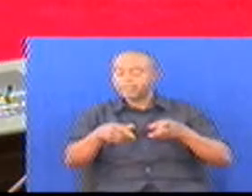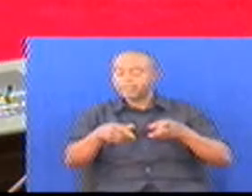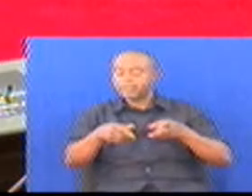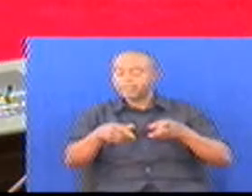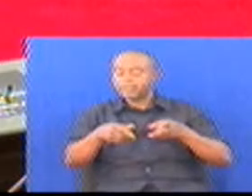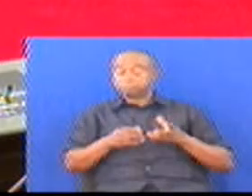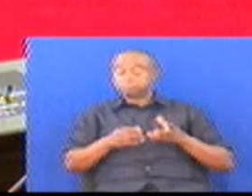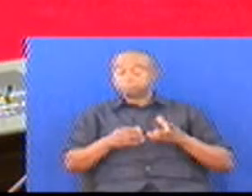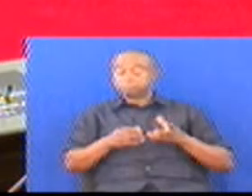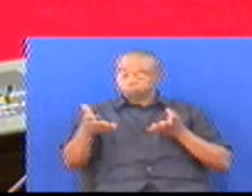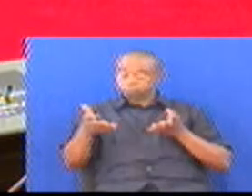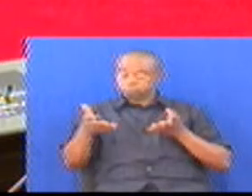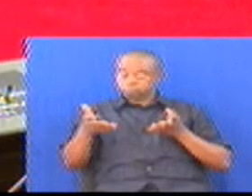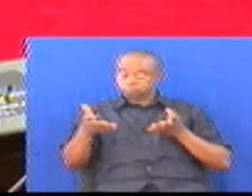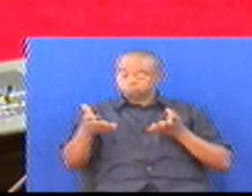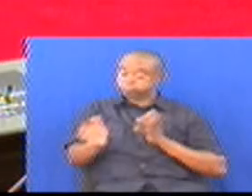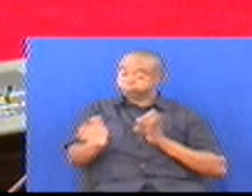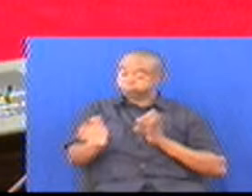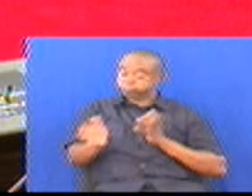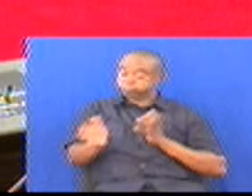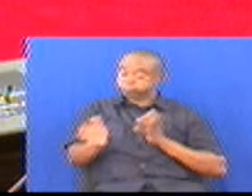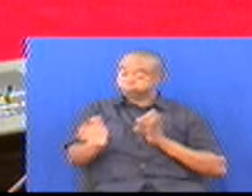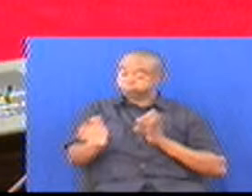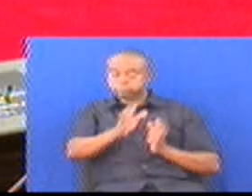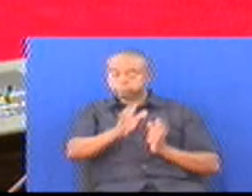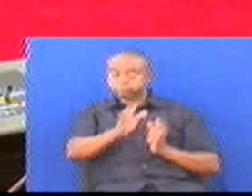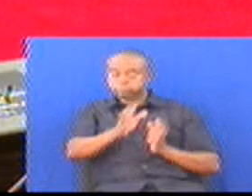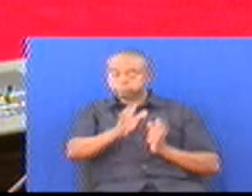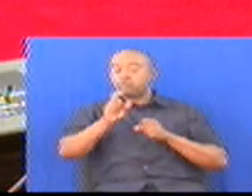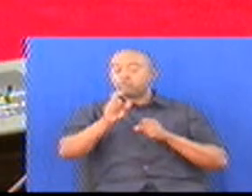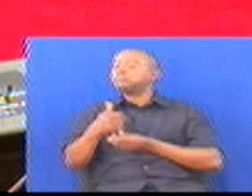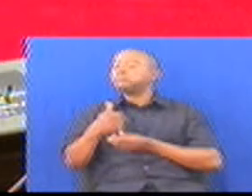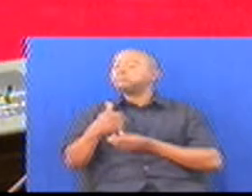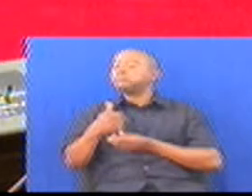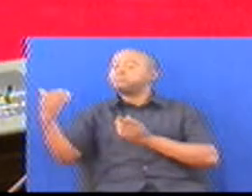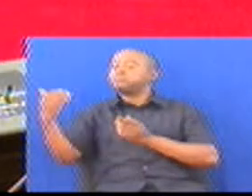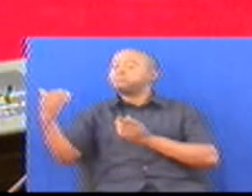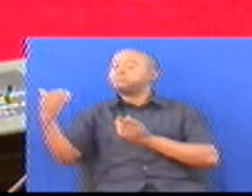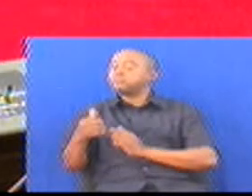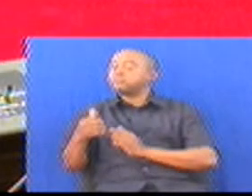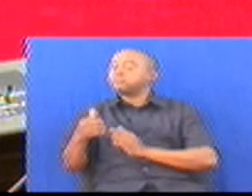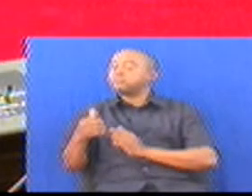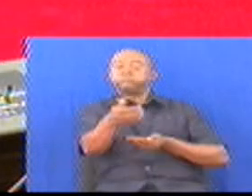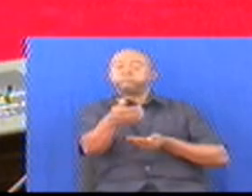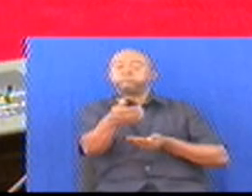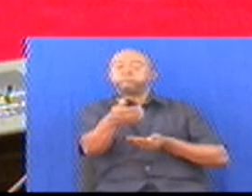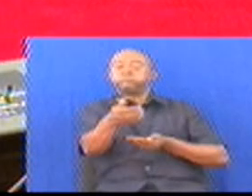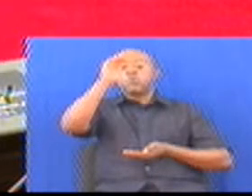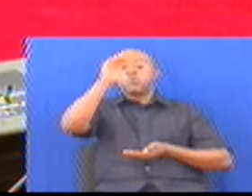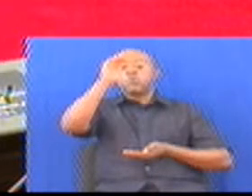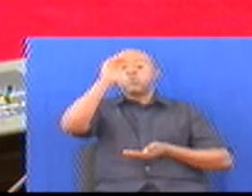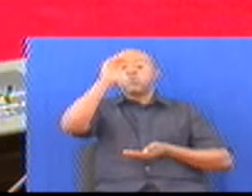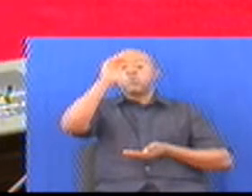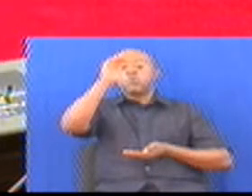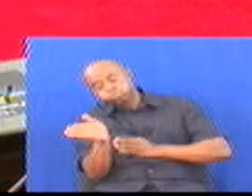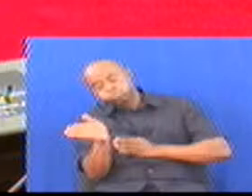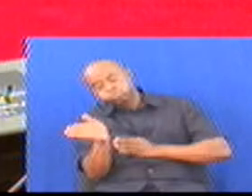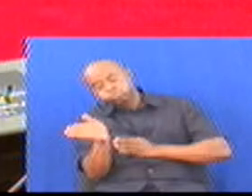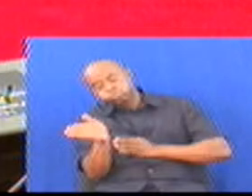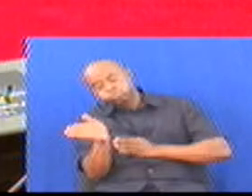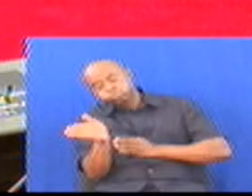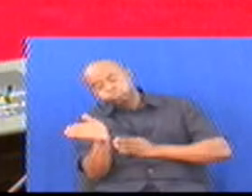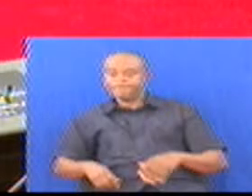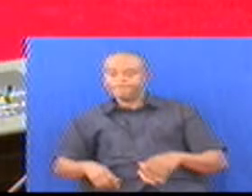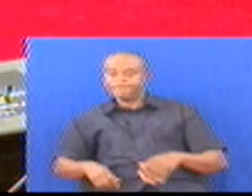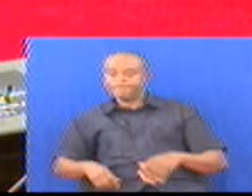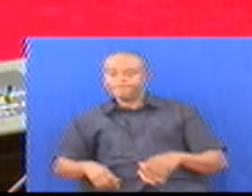ya kushusha na kupakia mizigo. Aidha, umeongeza ukusanyaji wa mapato kwa kupunguza ukwepaji wa kodi.